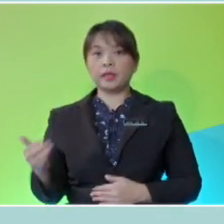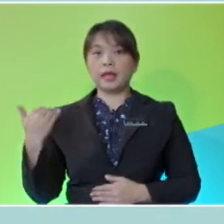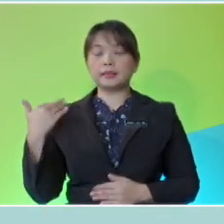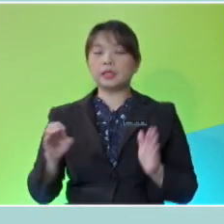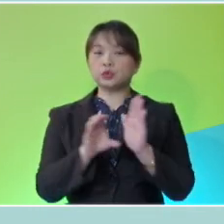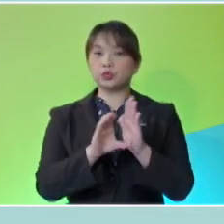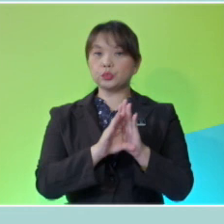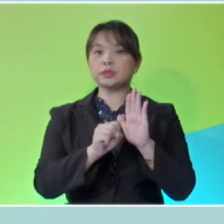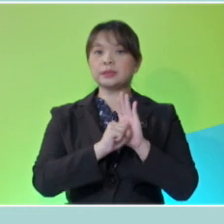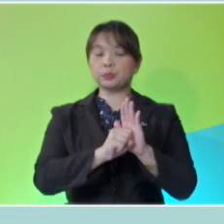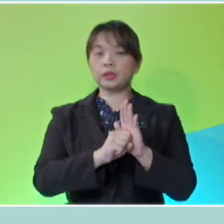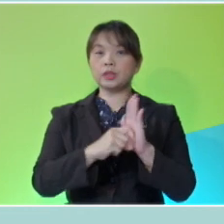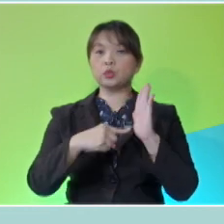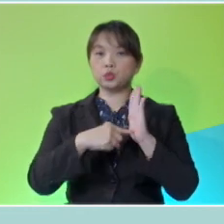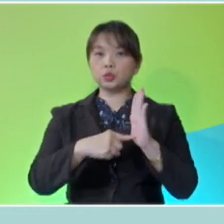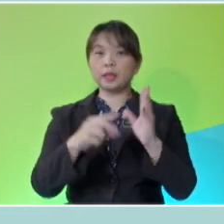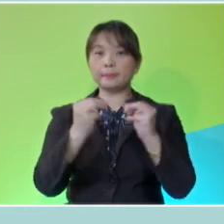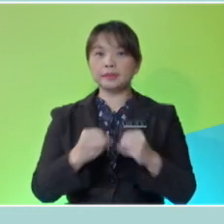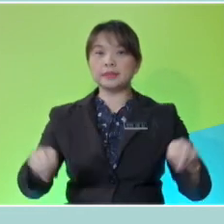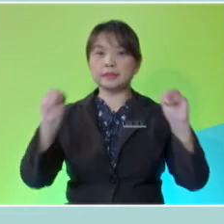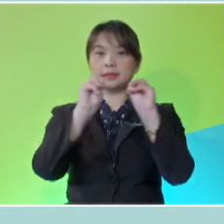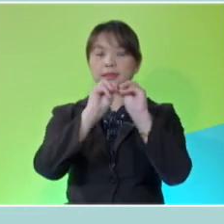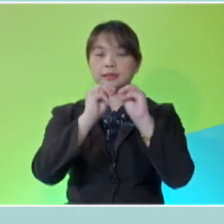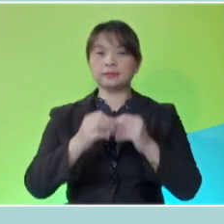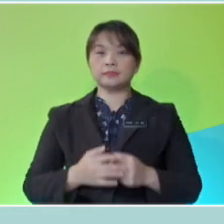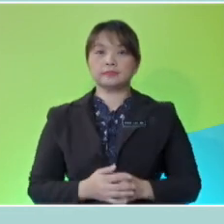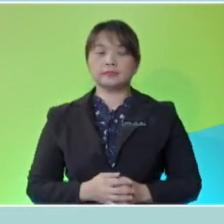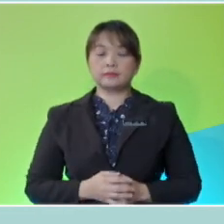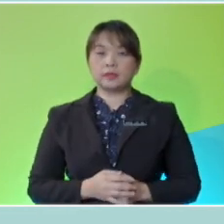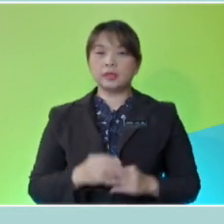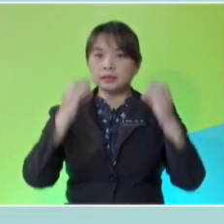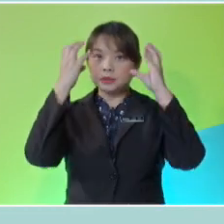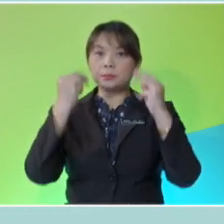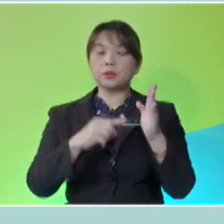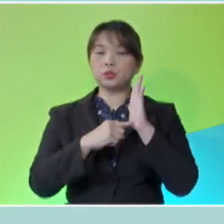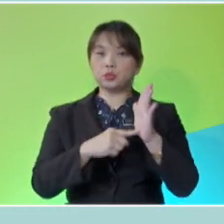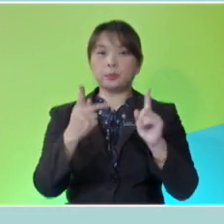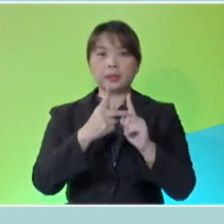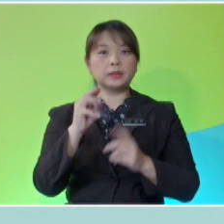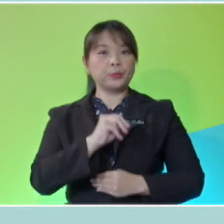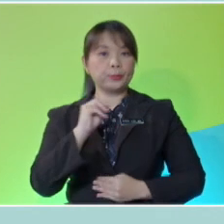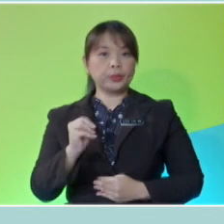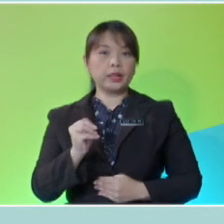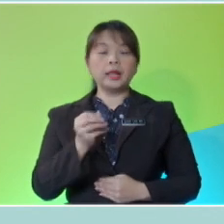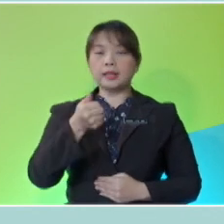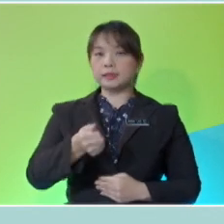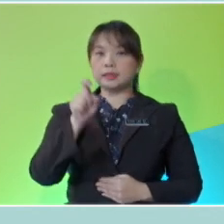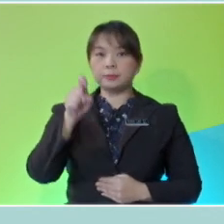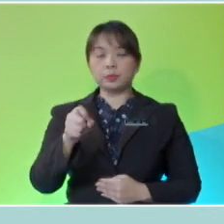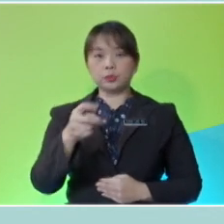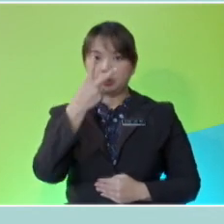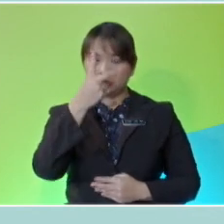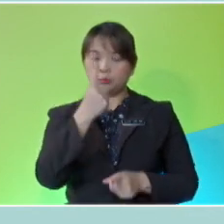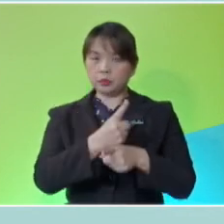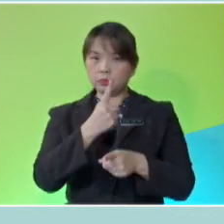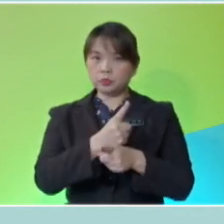yang menunjukkan masjid jika di dalam peta murid-murid kamu perlu perhatikan betul-betul betul karena